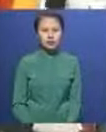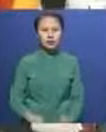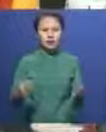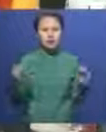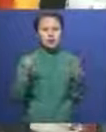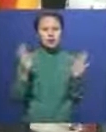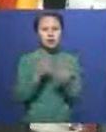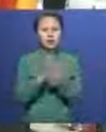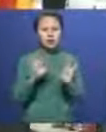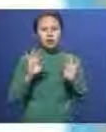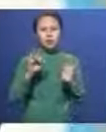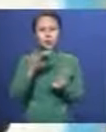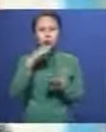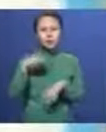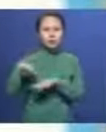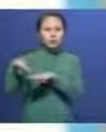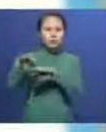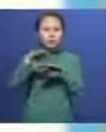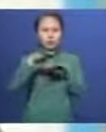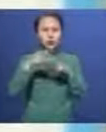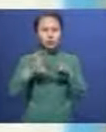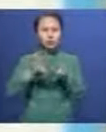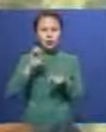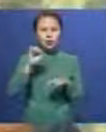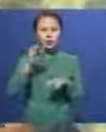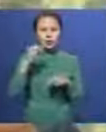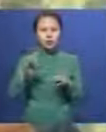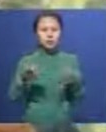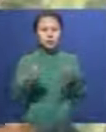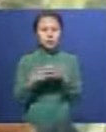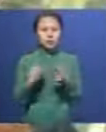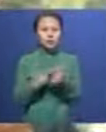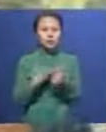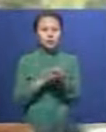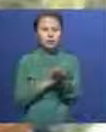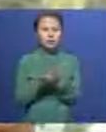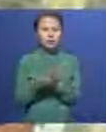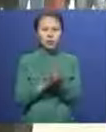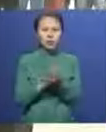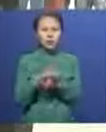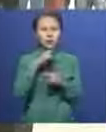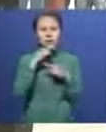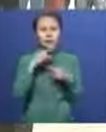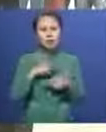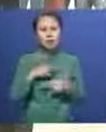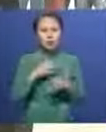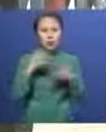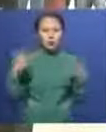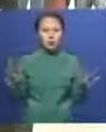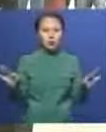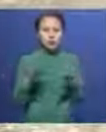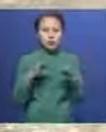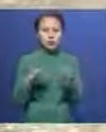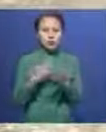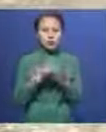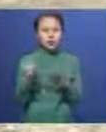Экзотикалық артистер Ресейді шарлап келе жатыр. Каусай деп аталатын шағын топтың шығармашылығы жұрт назарын еріксіз өзіне аударды. Кезбе музыканттар